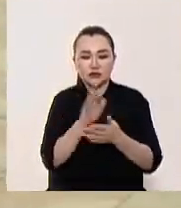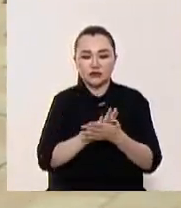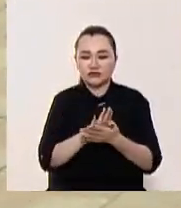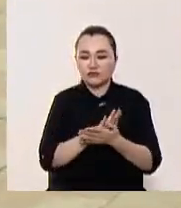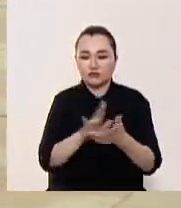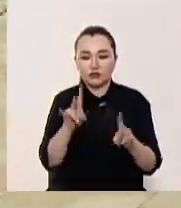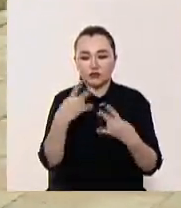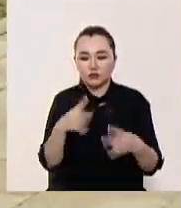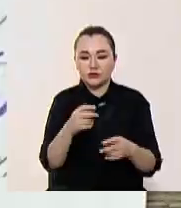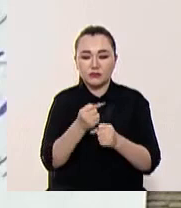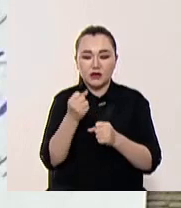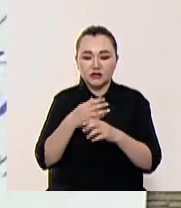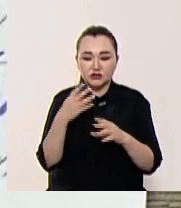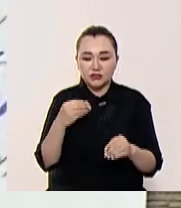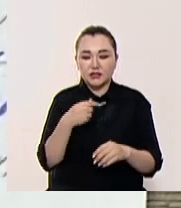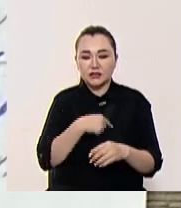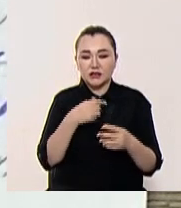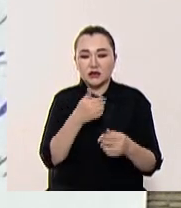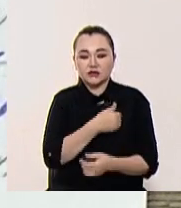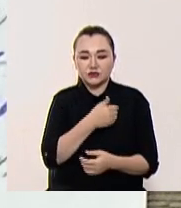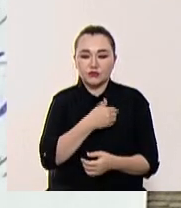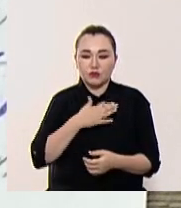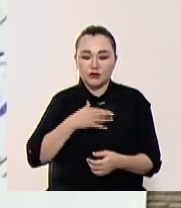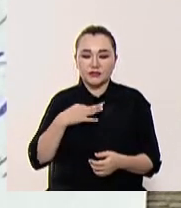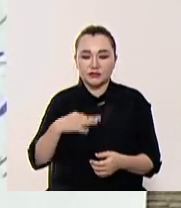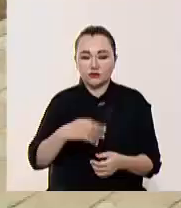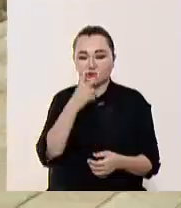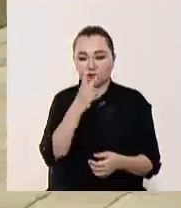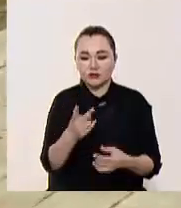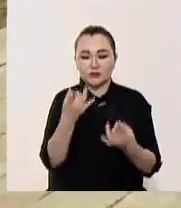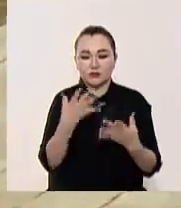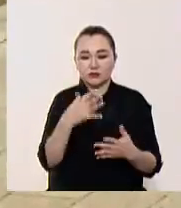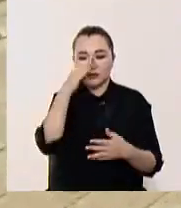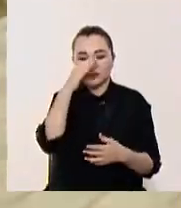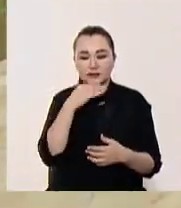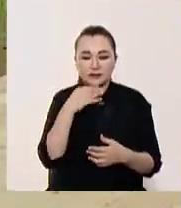ни машины. То есть я хочу, чтобы мой сын увидел просто отца.